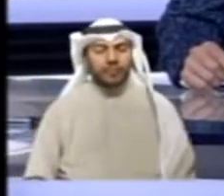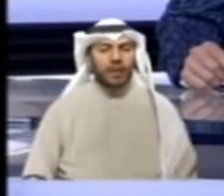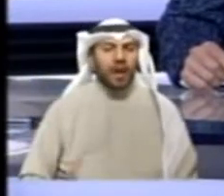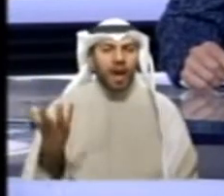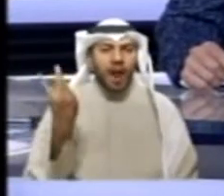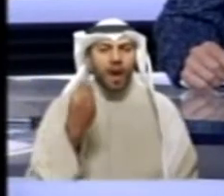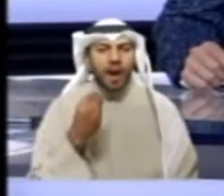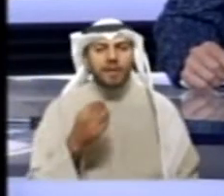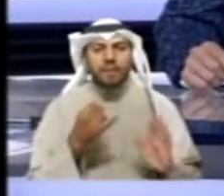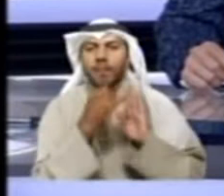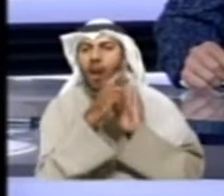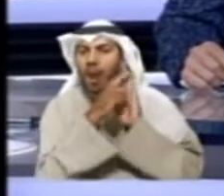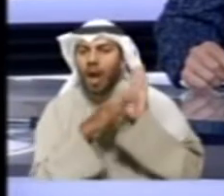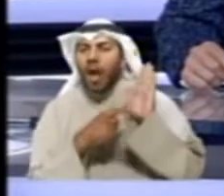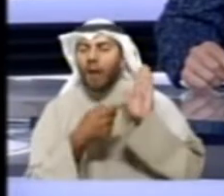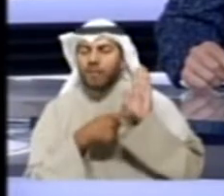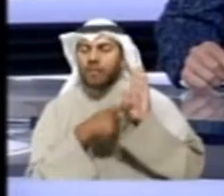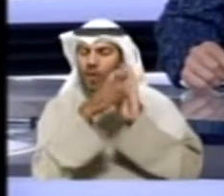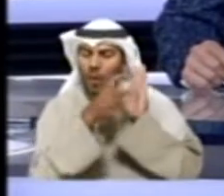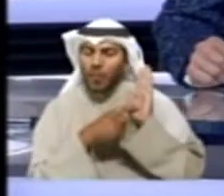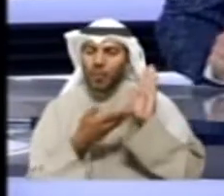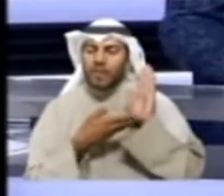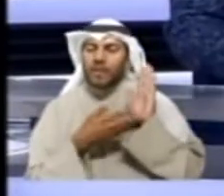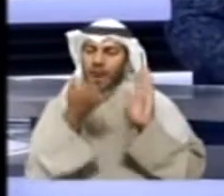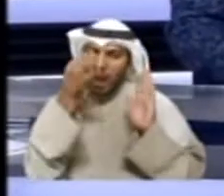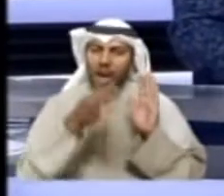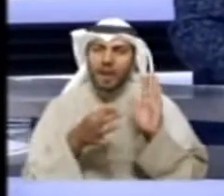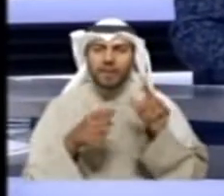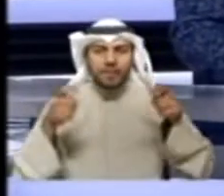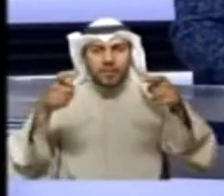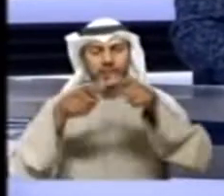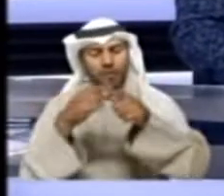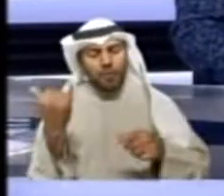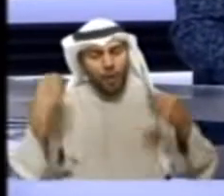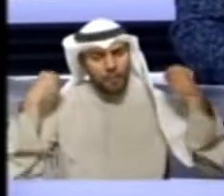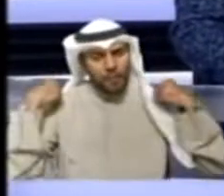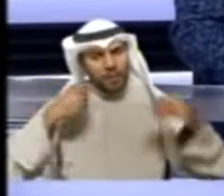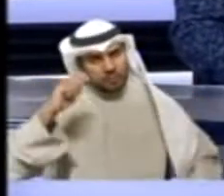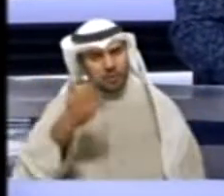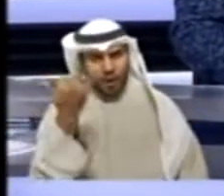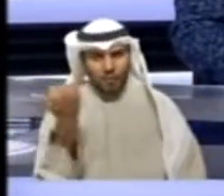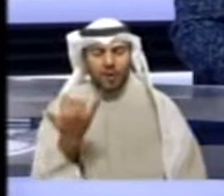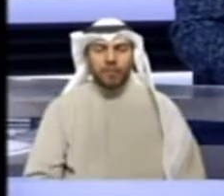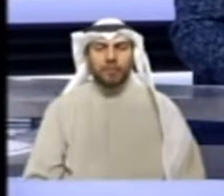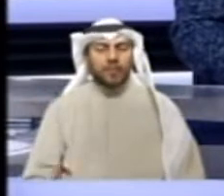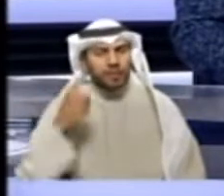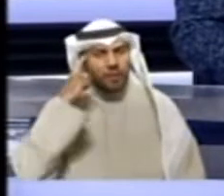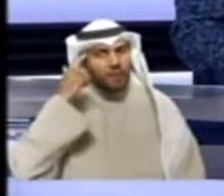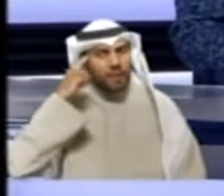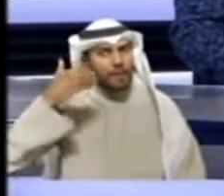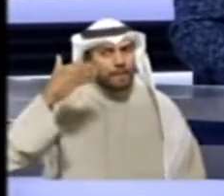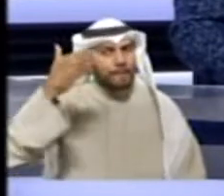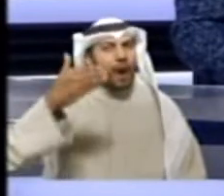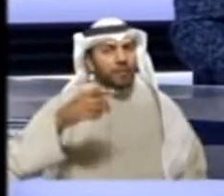اللائحة الداخلية بشأن الدعوة لجلسة خاصة، لأن الموضوع يعتبر من عاجل الأمور لارتباطه بمواعيد